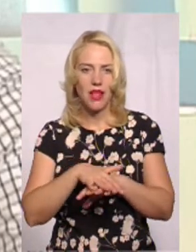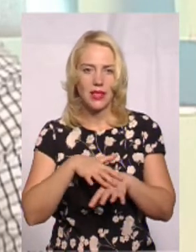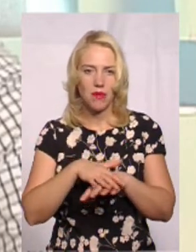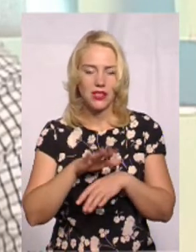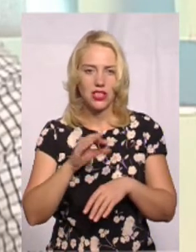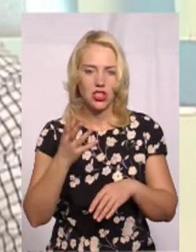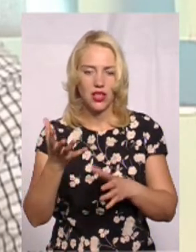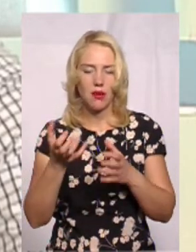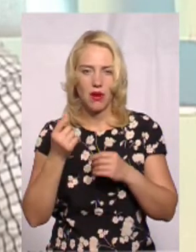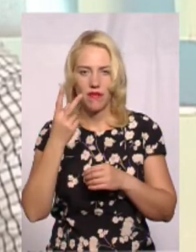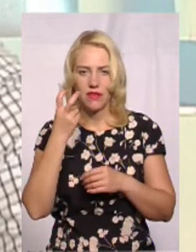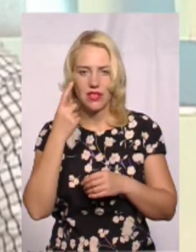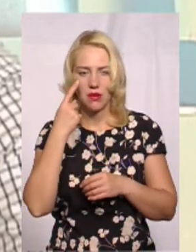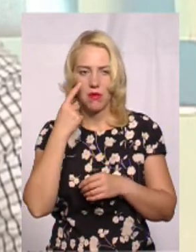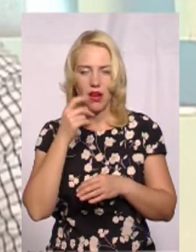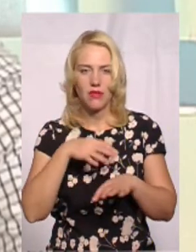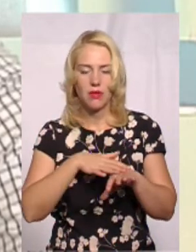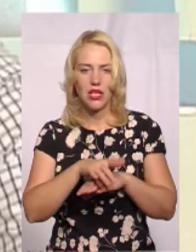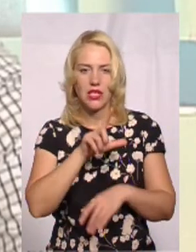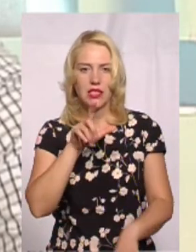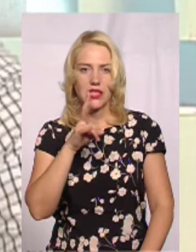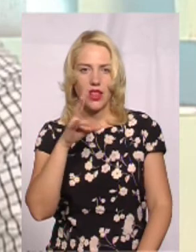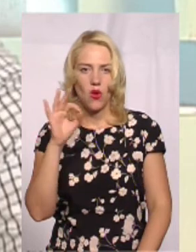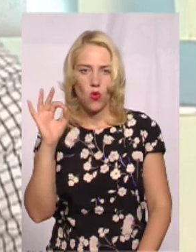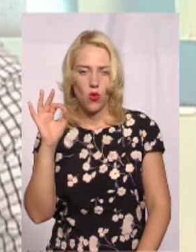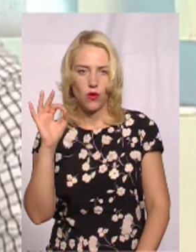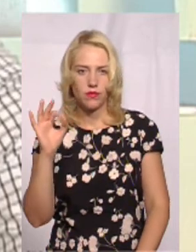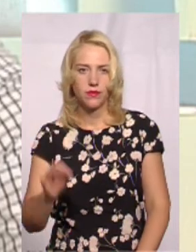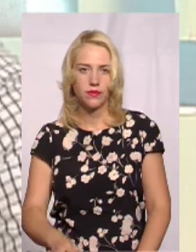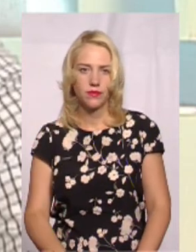ще й набрав 200 балів з математики зовнішнього незалежного оцінювання.